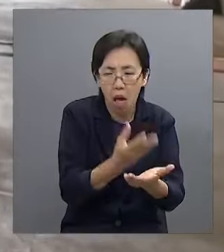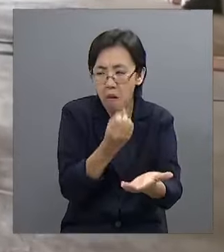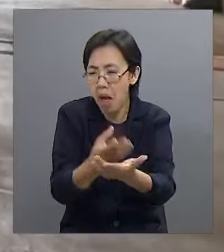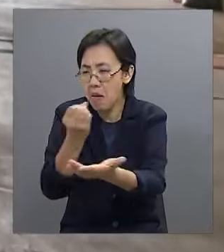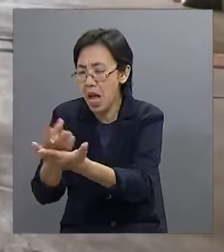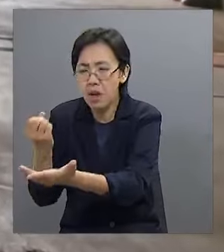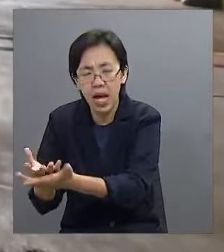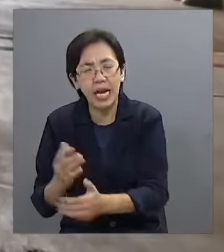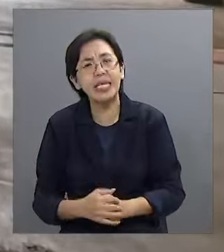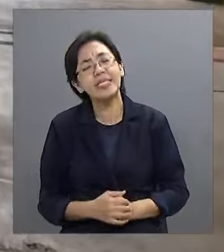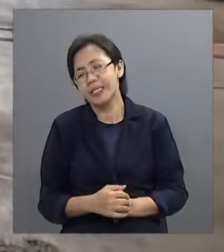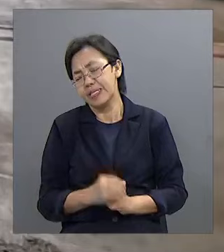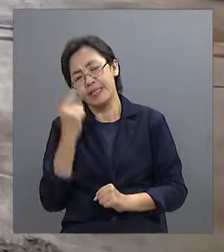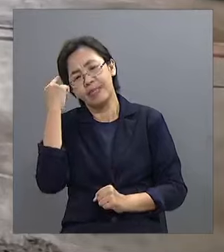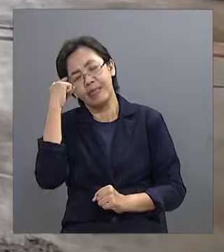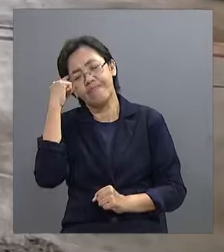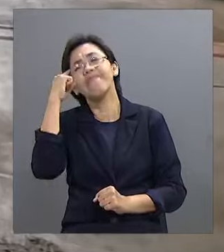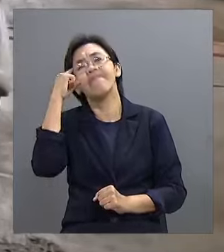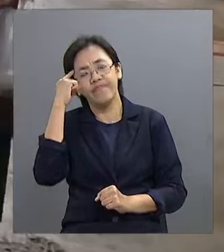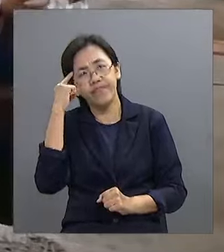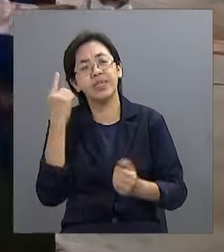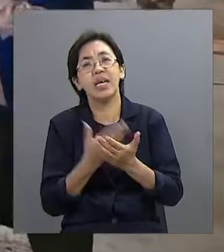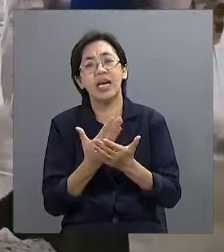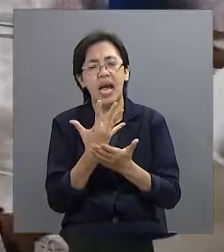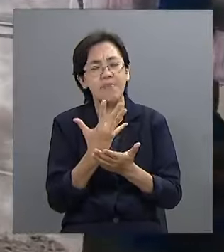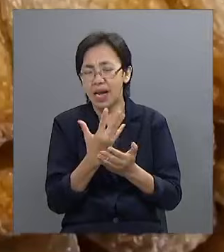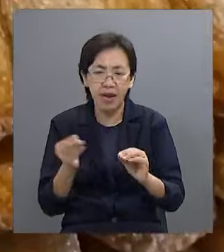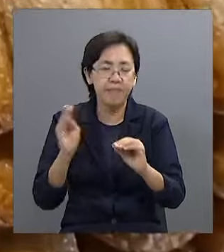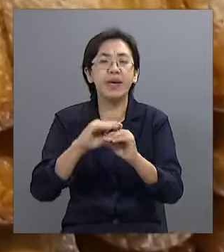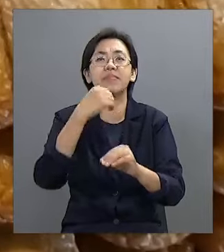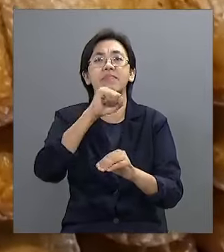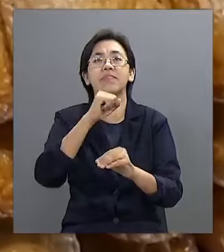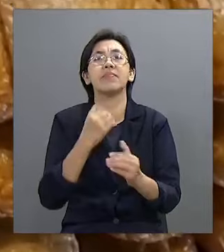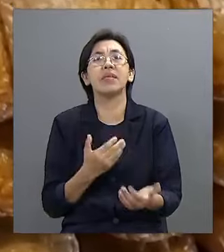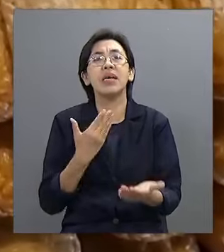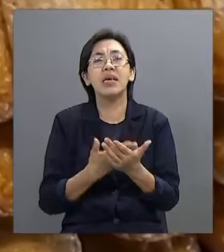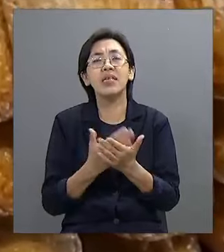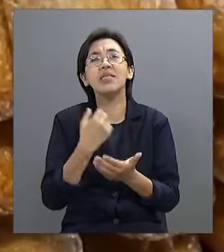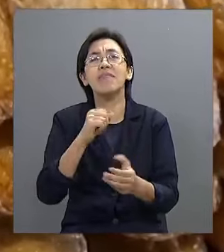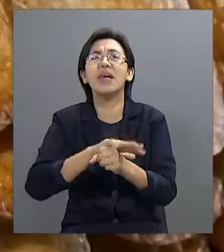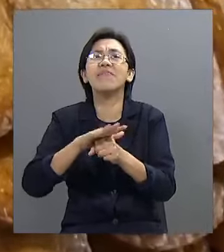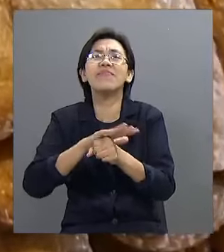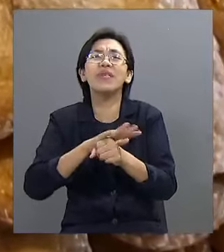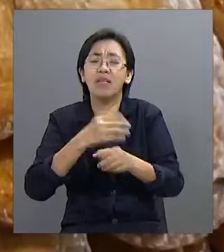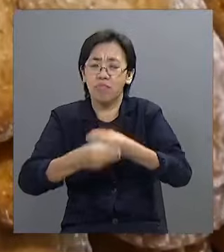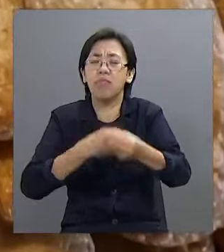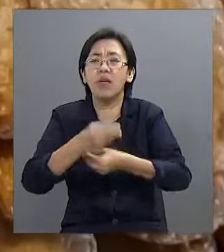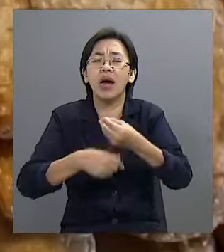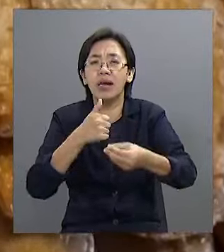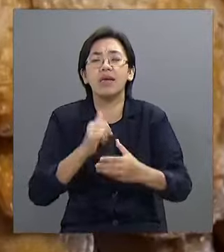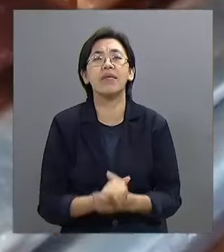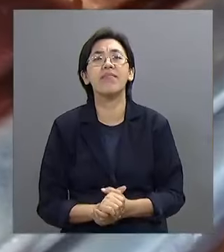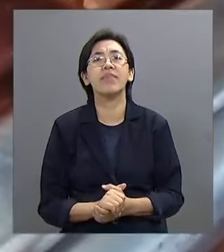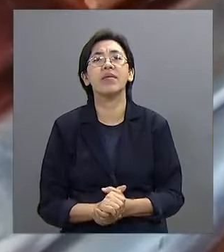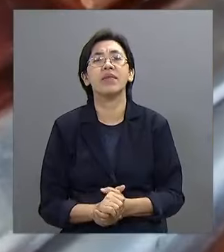ทำให้ตัวเองต้องปรับราคาขึ้นเป็นห่อละ10บาทครับซึ่งยังไม่แพงอยู่ดีนะ10บาทนะผมว่ายังโอเคอยู่เลยแล้วก็เพิ่มเมนูต่างๆเข้ามาครับเพ